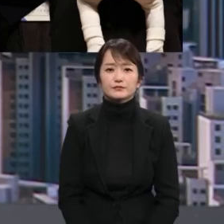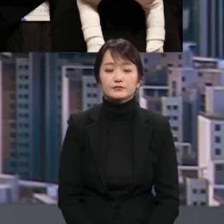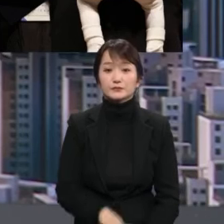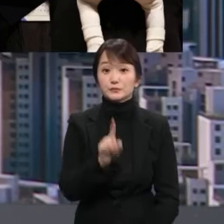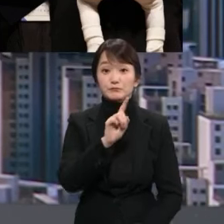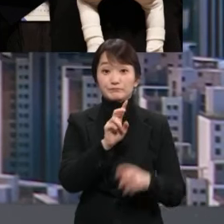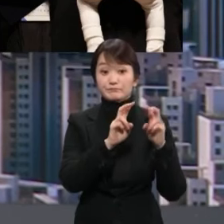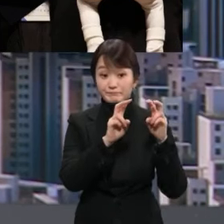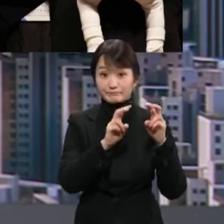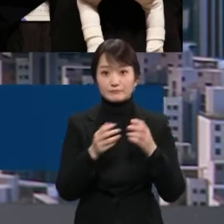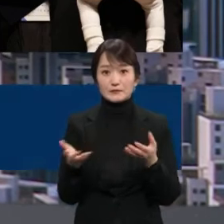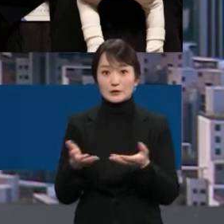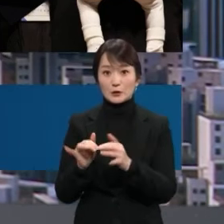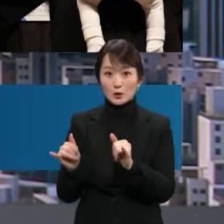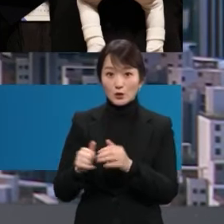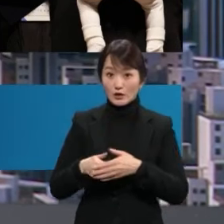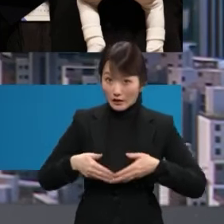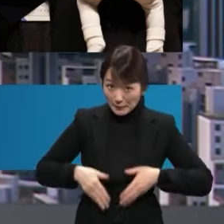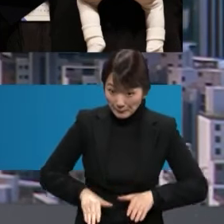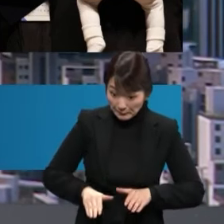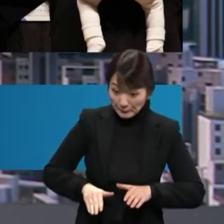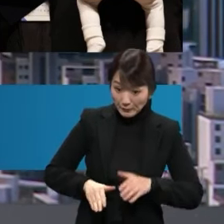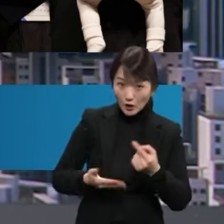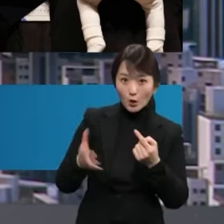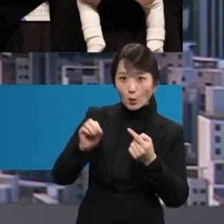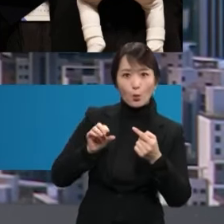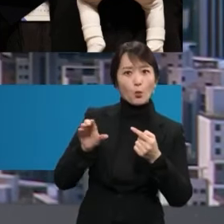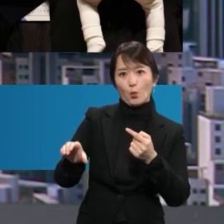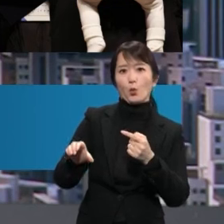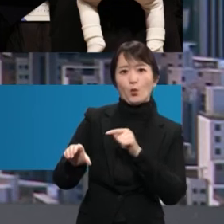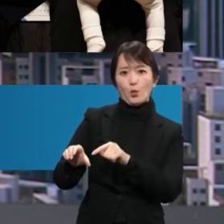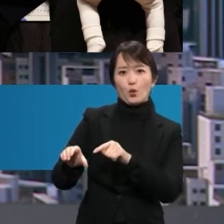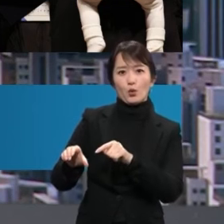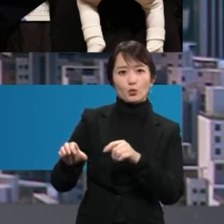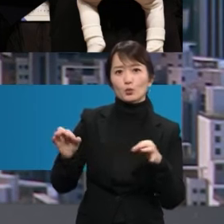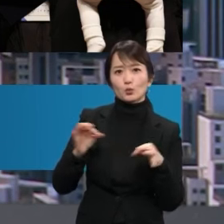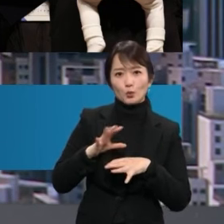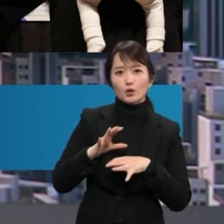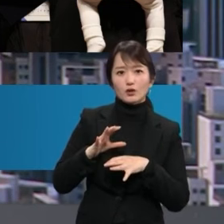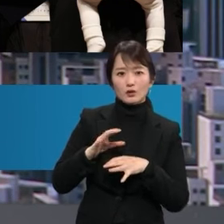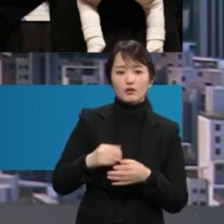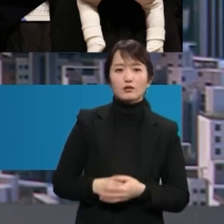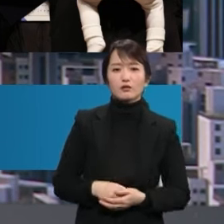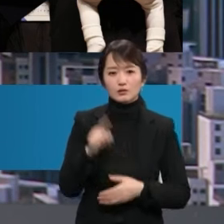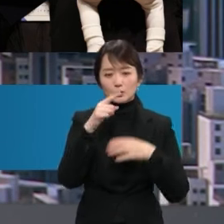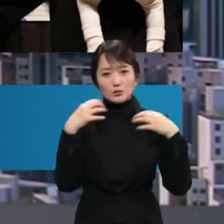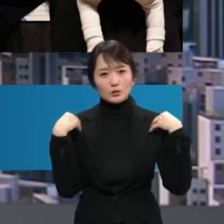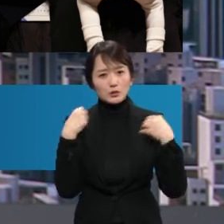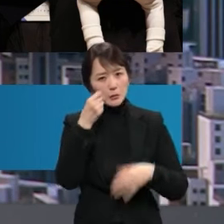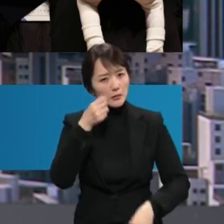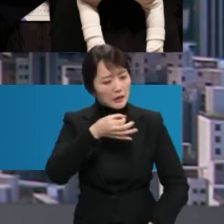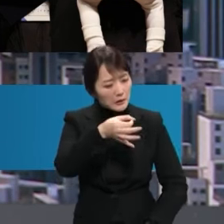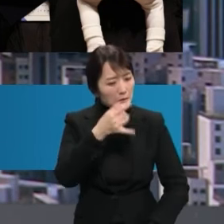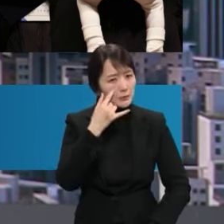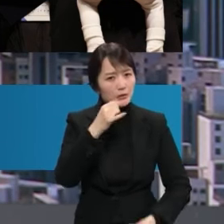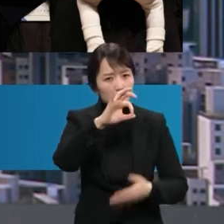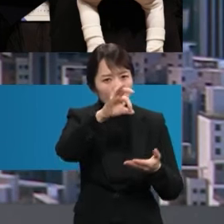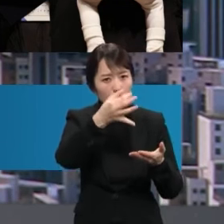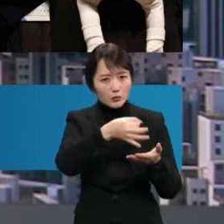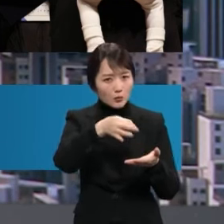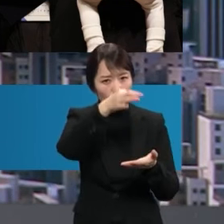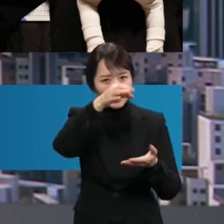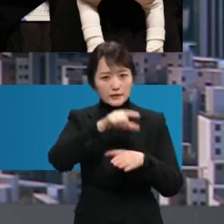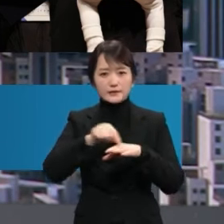한 회사가 직원들에게 출산 하기만 하면 1억 원을 주겠다고 합니다 정부는 매달 주는 부모 그별을